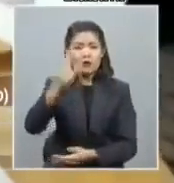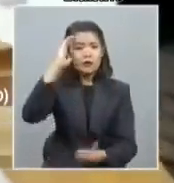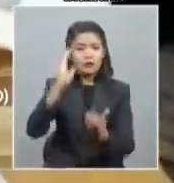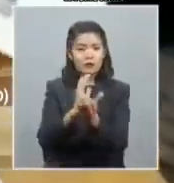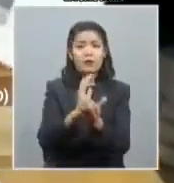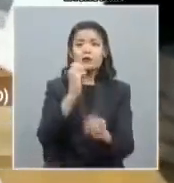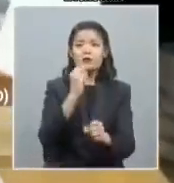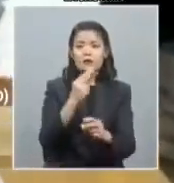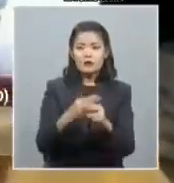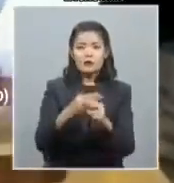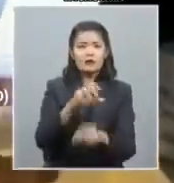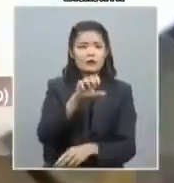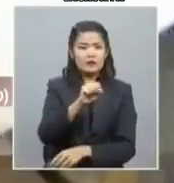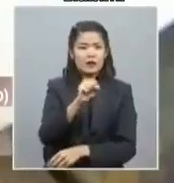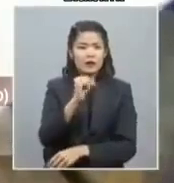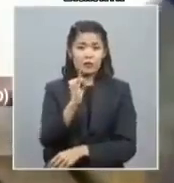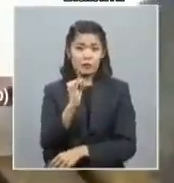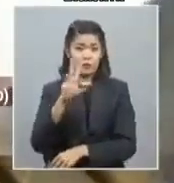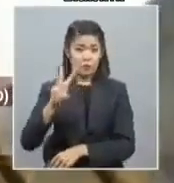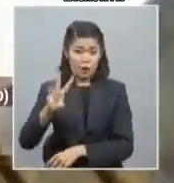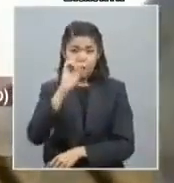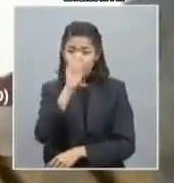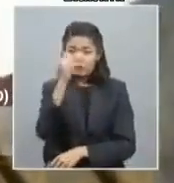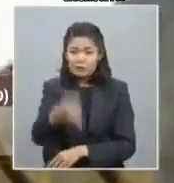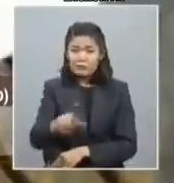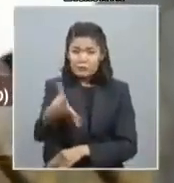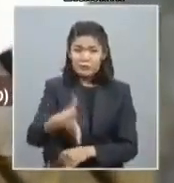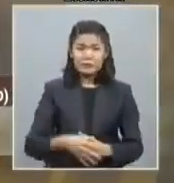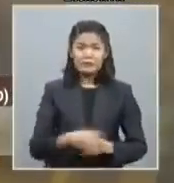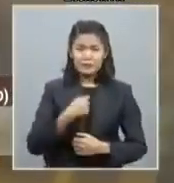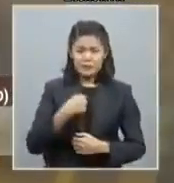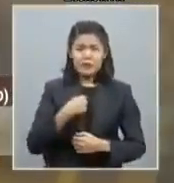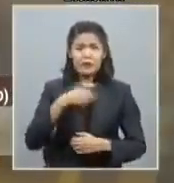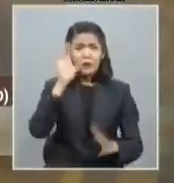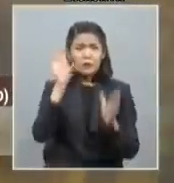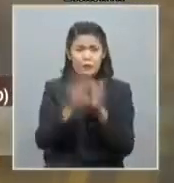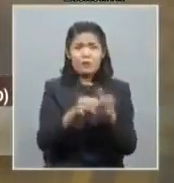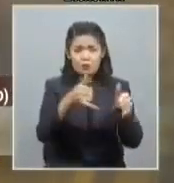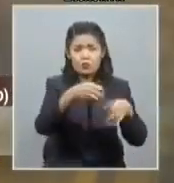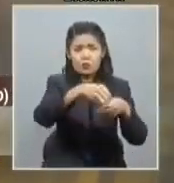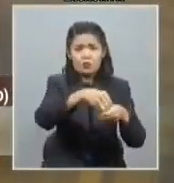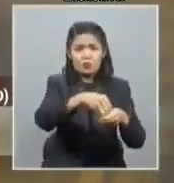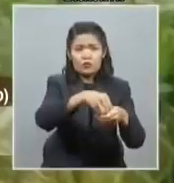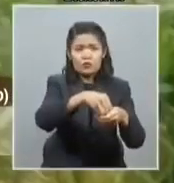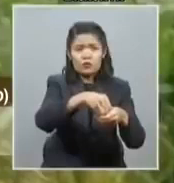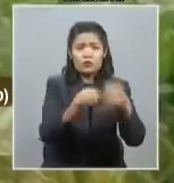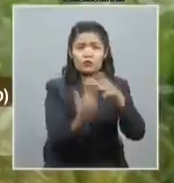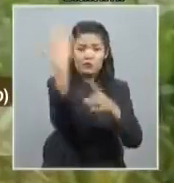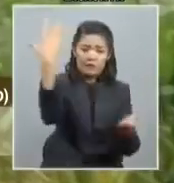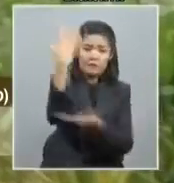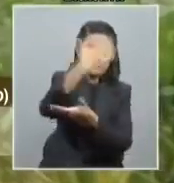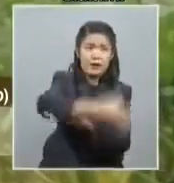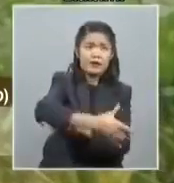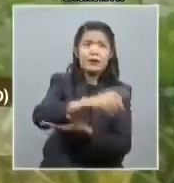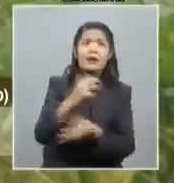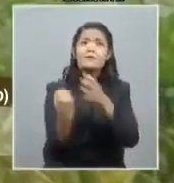พันธ์ก็ออกมายืนยันว่าไม่จริงเขาเนี่ยอยู่ในภาพนี้เลยตอนที่ไปตัดเนี่ยไม้เนี่ยมัน